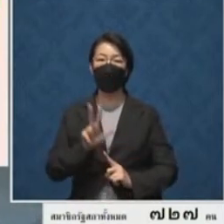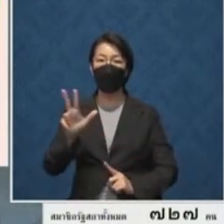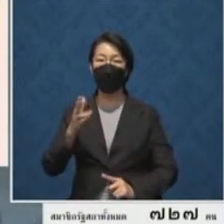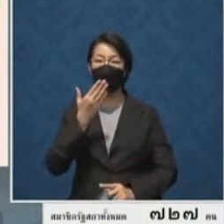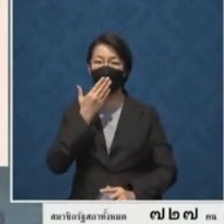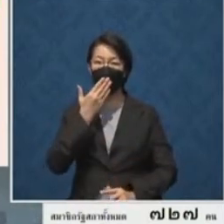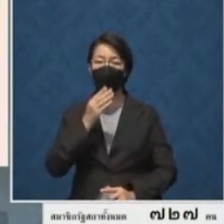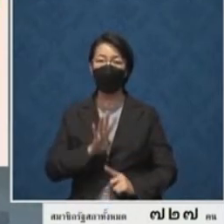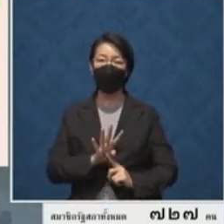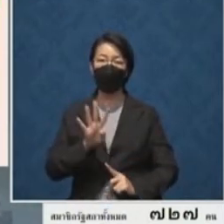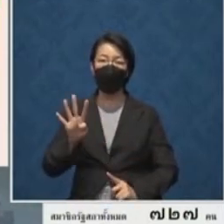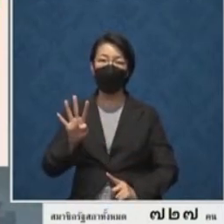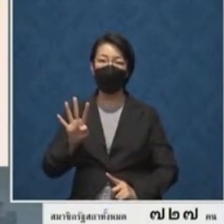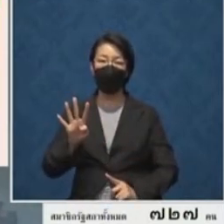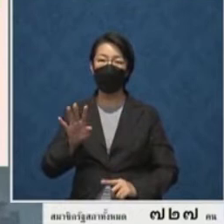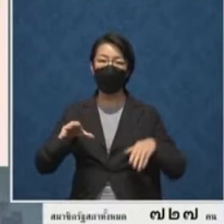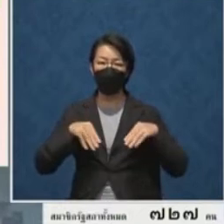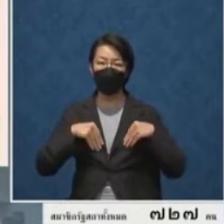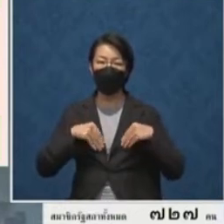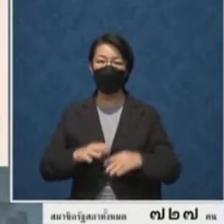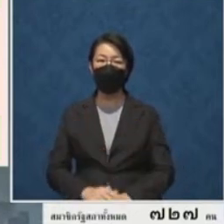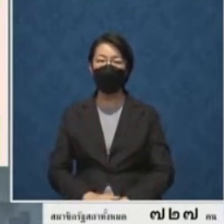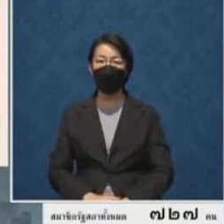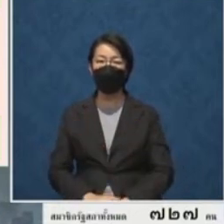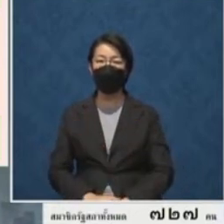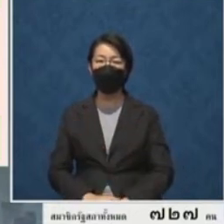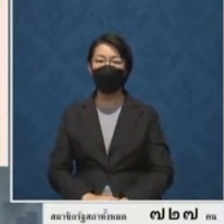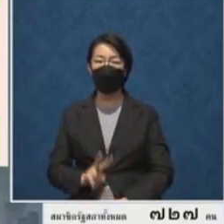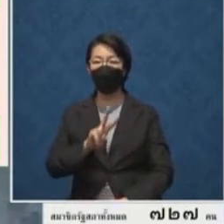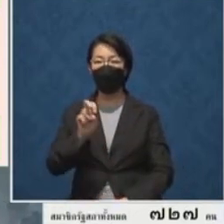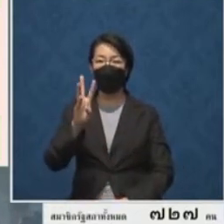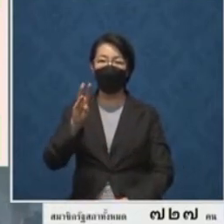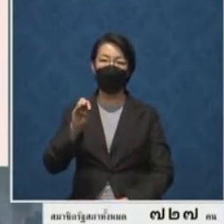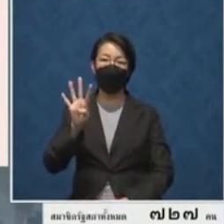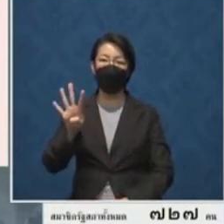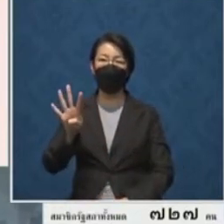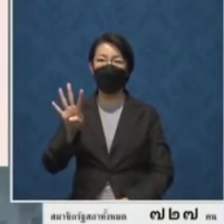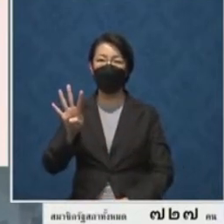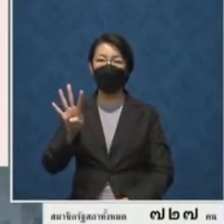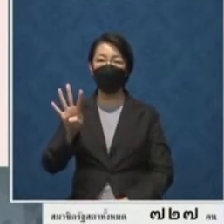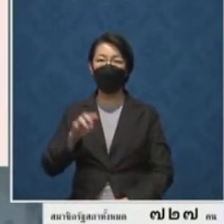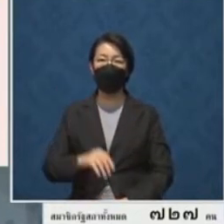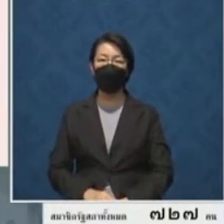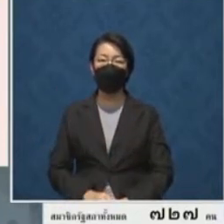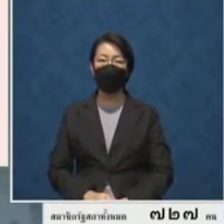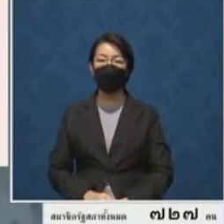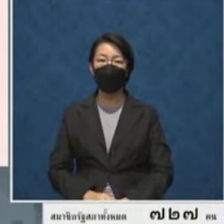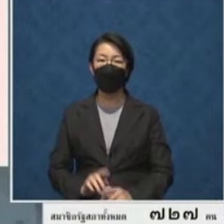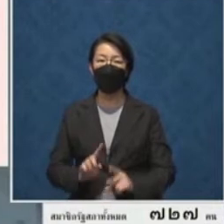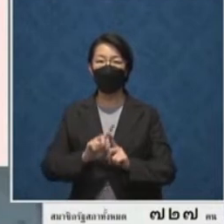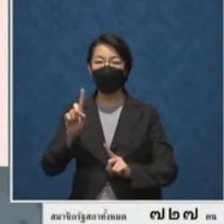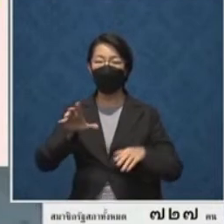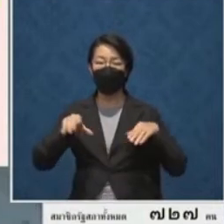รับหลักการ 264นายบัญญัติเจตนาจันทร ์1รับหลักการ2